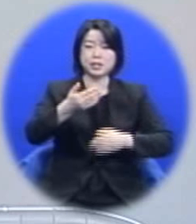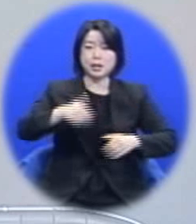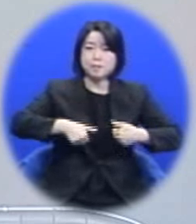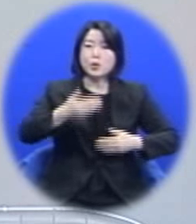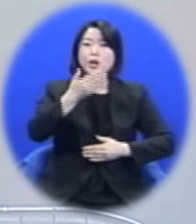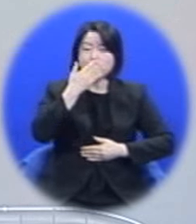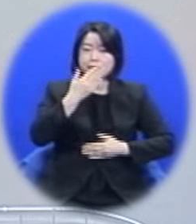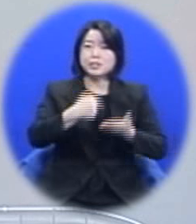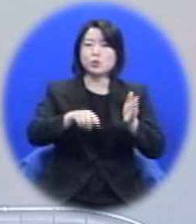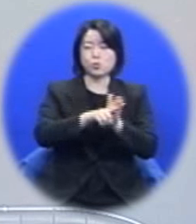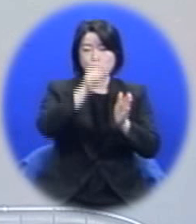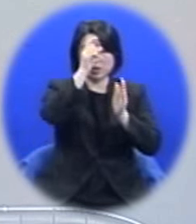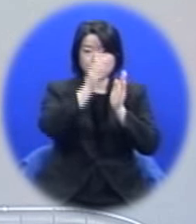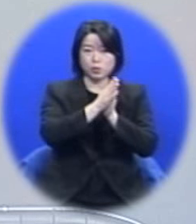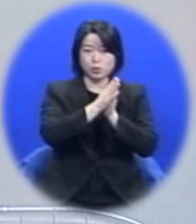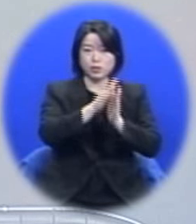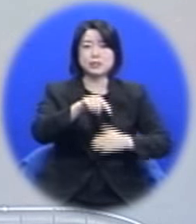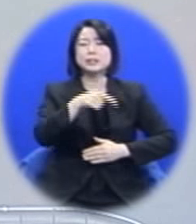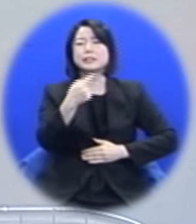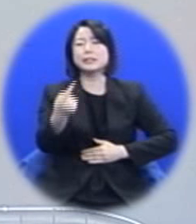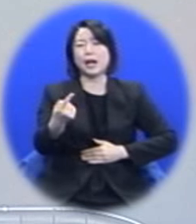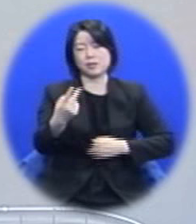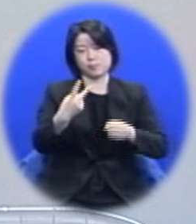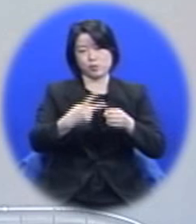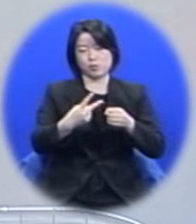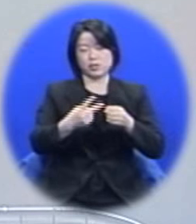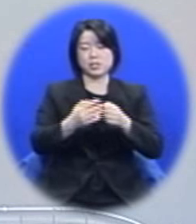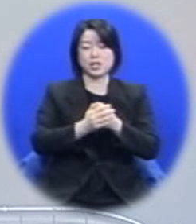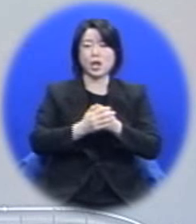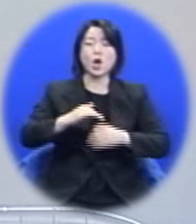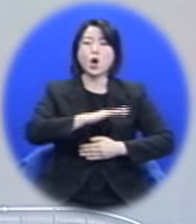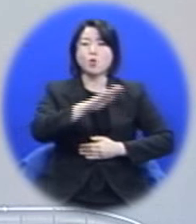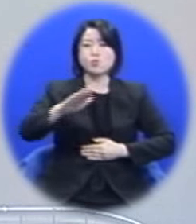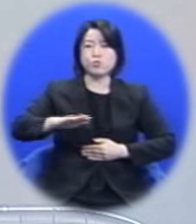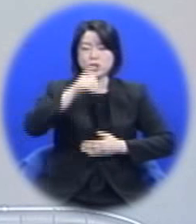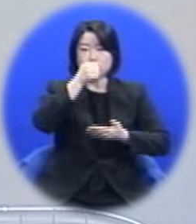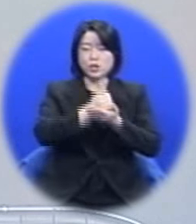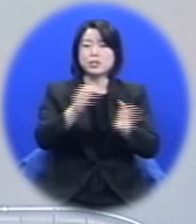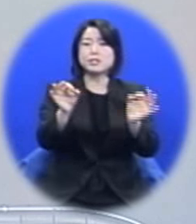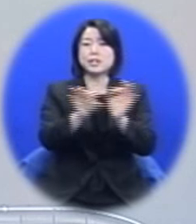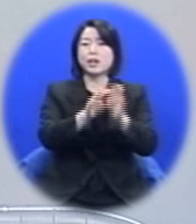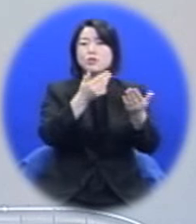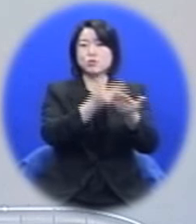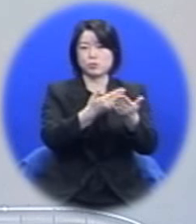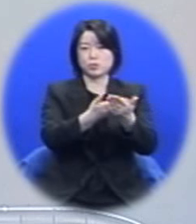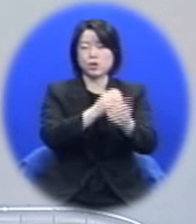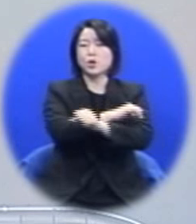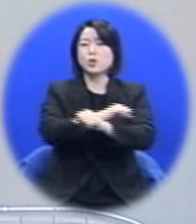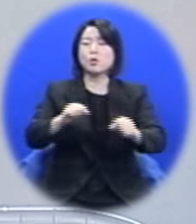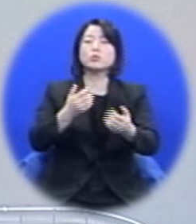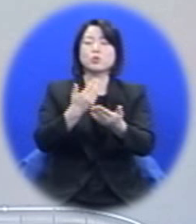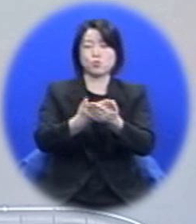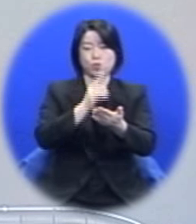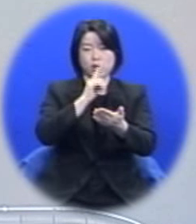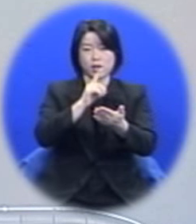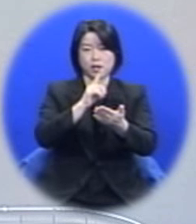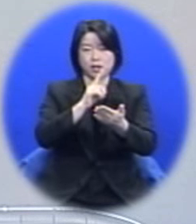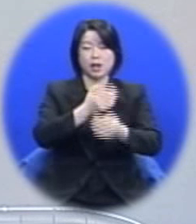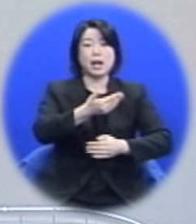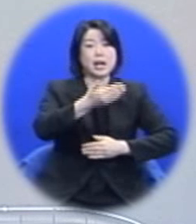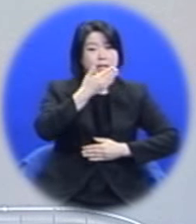그리고는 바로 이어서 우리 죄를 사하여 주옵소서 용서를 구하라고 하셨습니다. 양식과